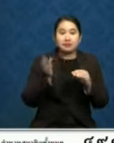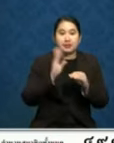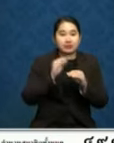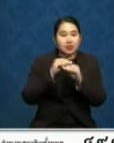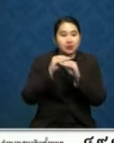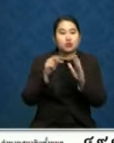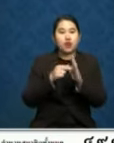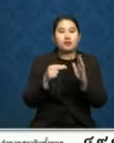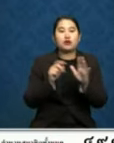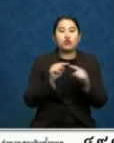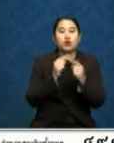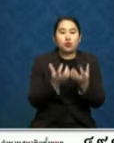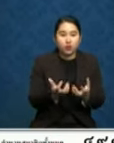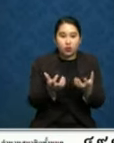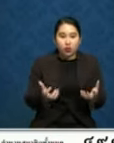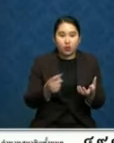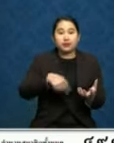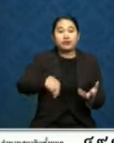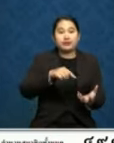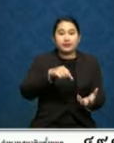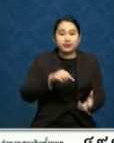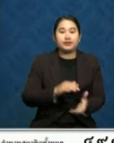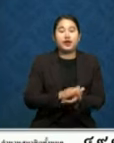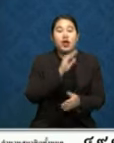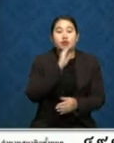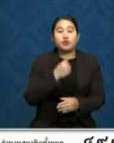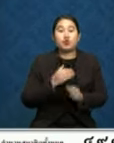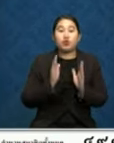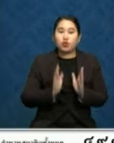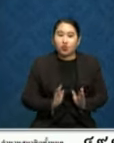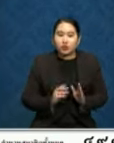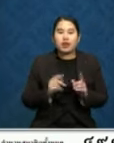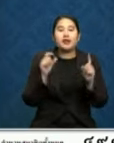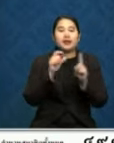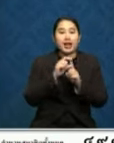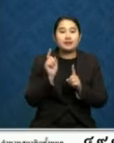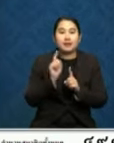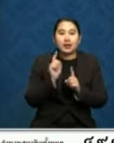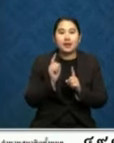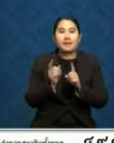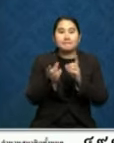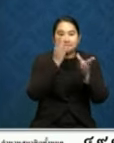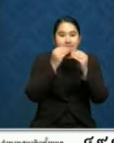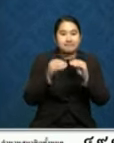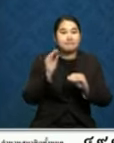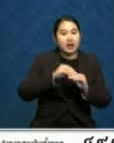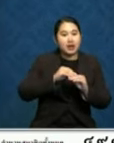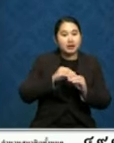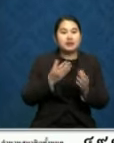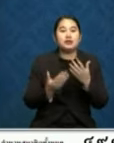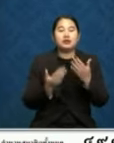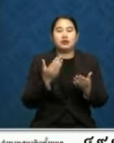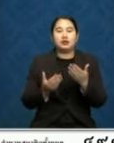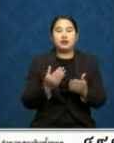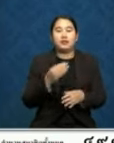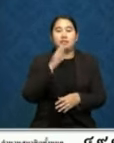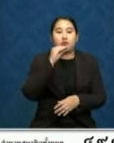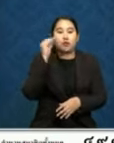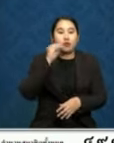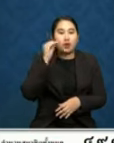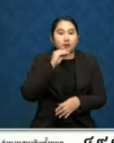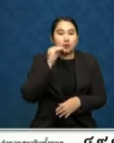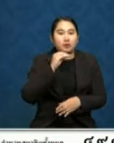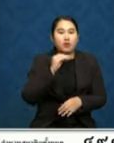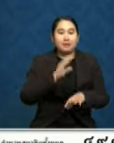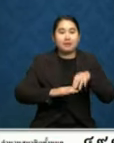value ใช้กับวัตถุหรือว่าสิ่งของค่ะถ้าใช้กับมนุษย์เนี่ยต้องใช้คำว่าการเพิ่มทักษะหรือใช้คำที่ท่านพูดบ่อยก็ได้ว่าการ up